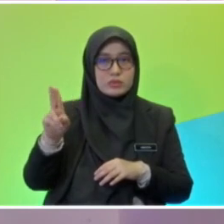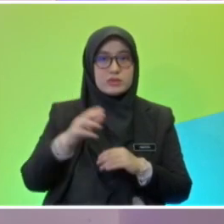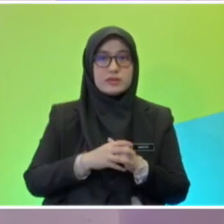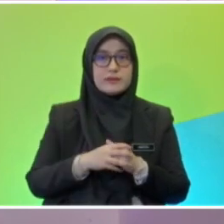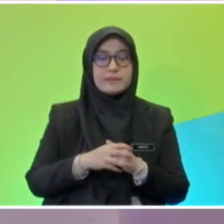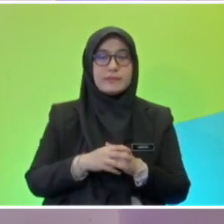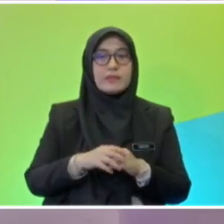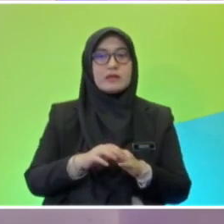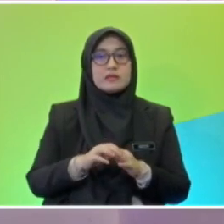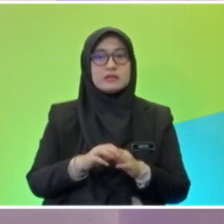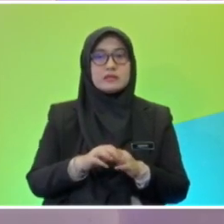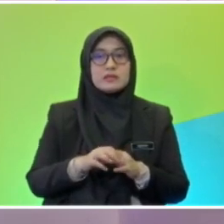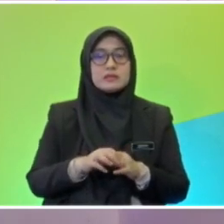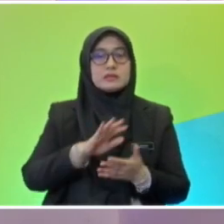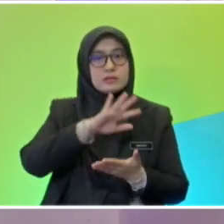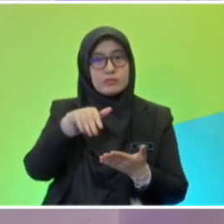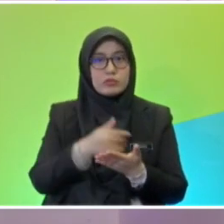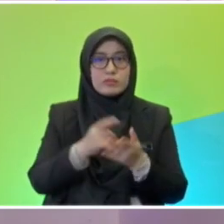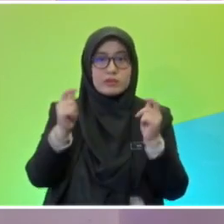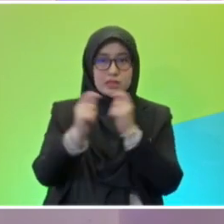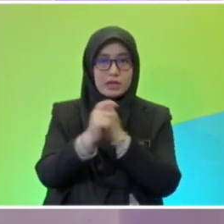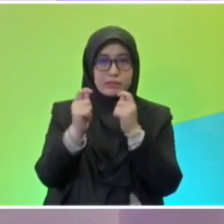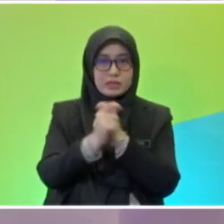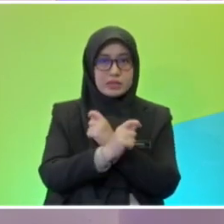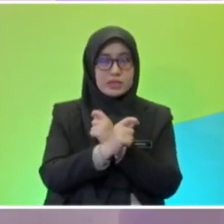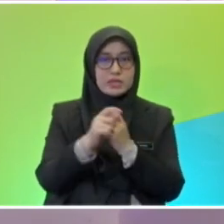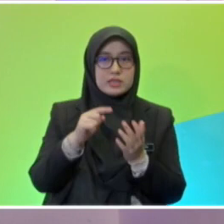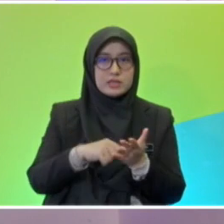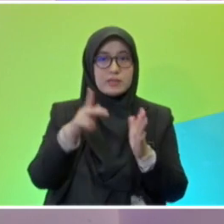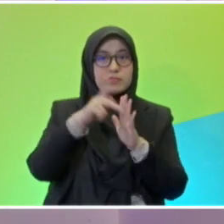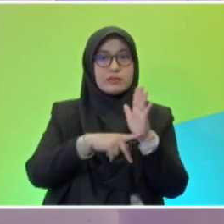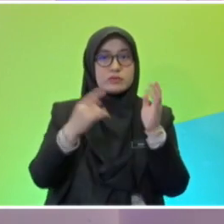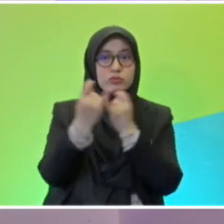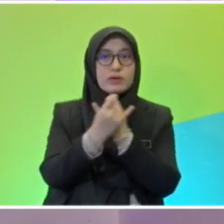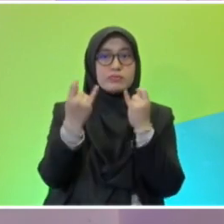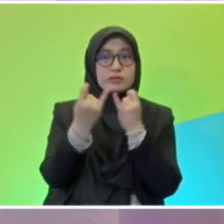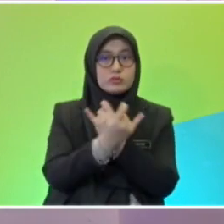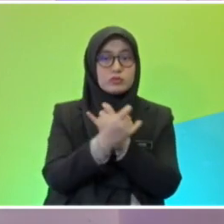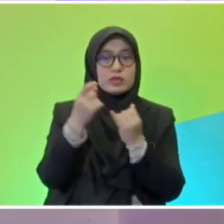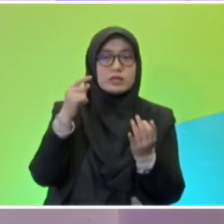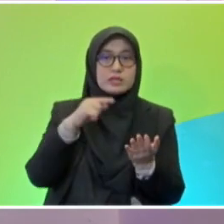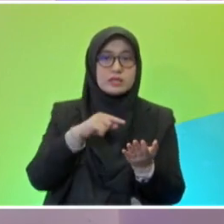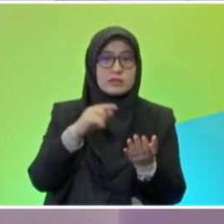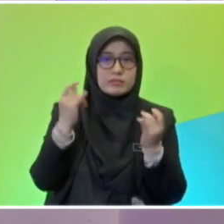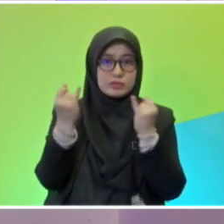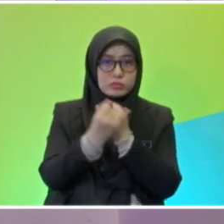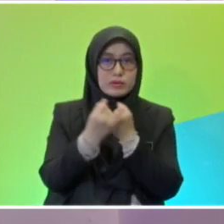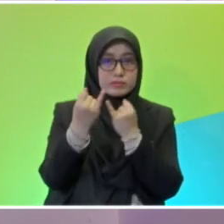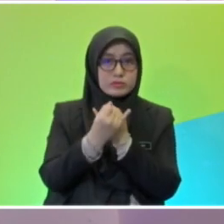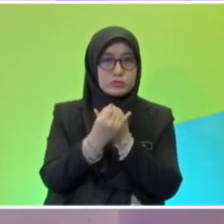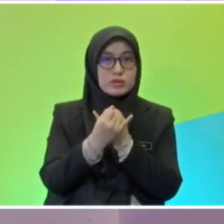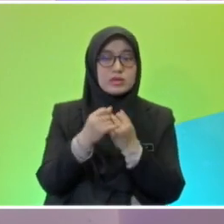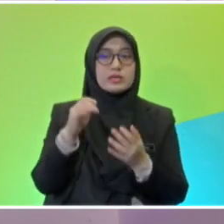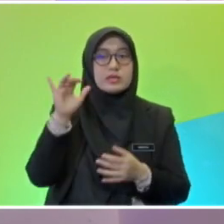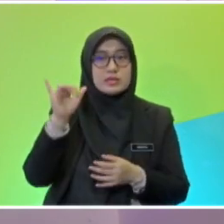murid-murid yang berada di atas hadiah dan untuk ibu juga eee y-nya men- sepatunya dikagumi dan kita harus bersyukur duduk di dalam